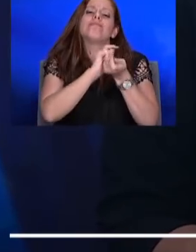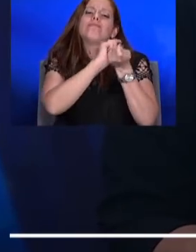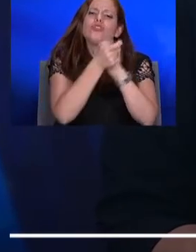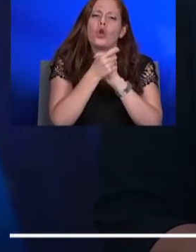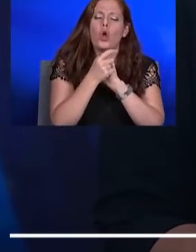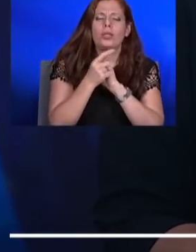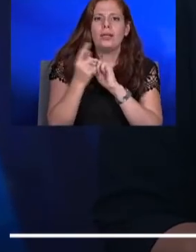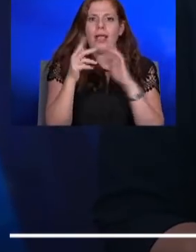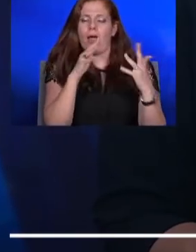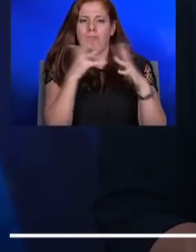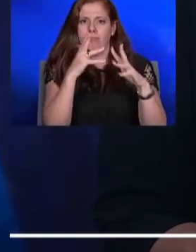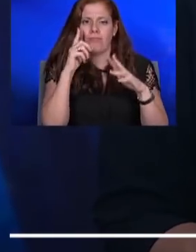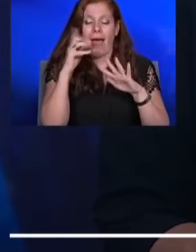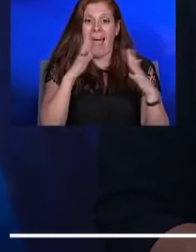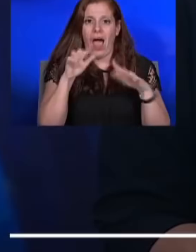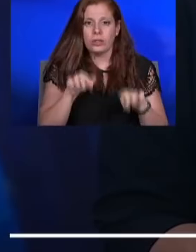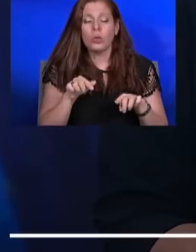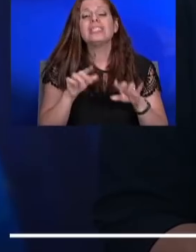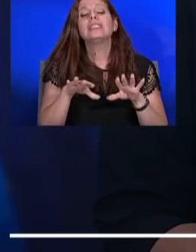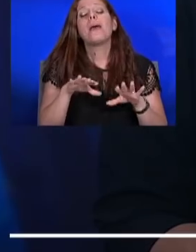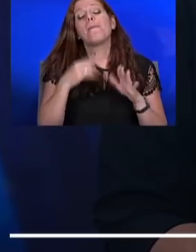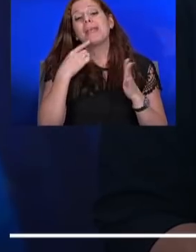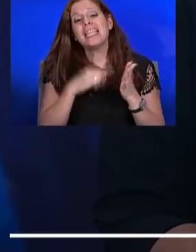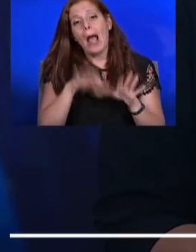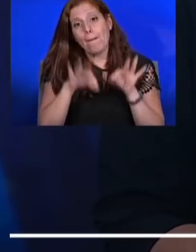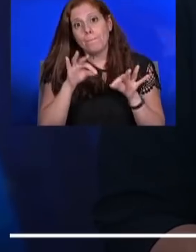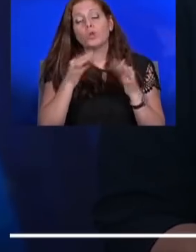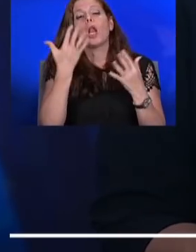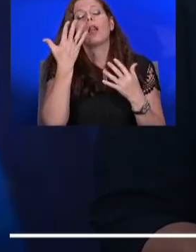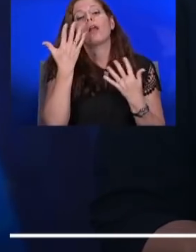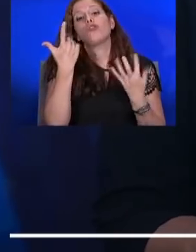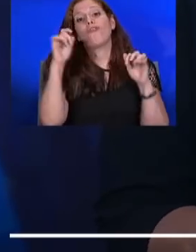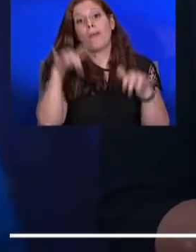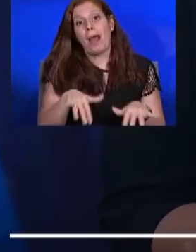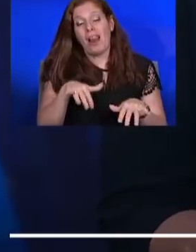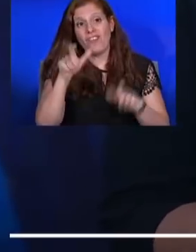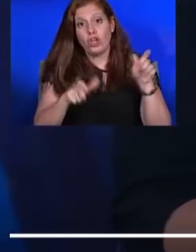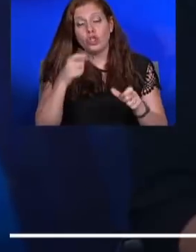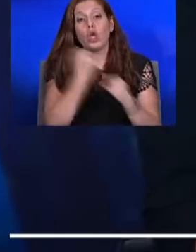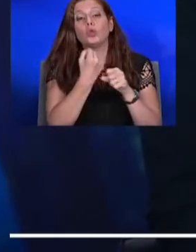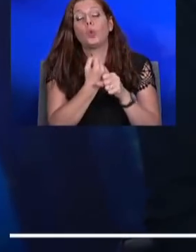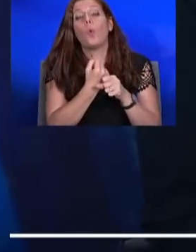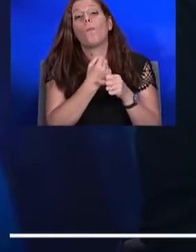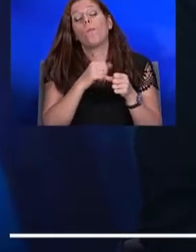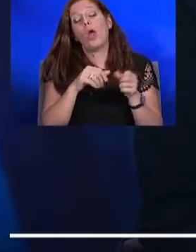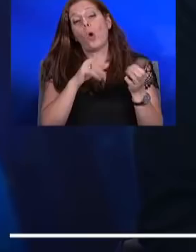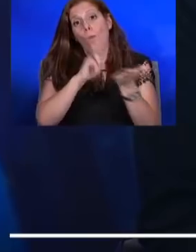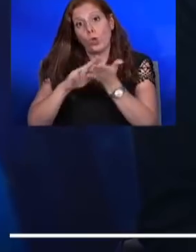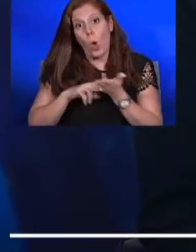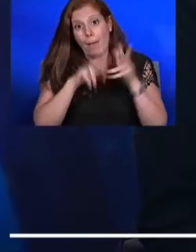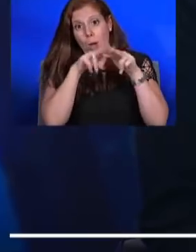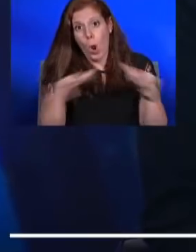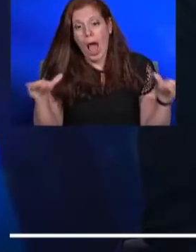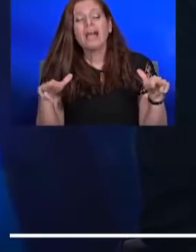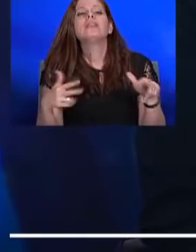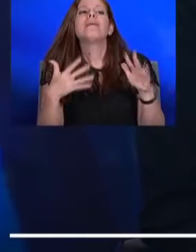של 70,000 איש שעשו את בדיקות הדם בקופות החולים בשבועיים האחרונים בכל הארץ. בדיקת דם, בעצם בדיקת נוגדנים לקורונה